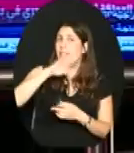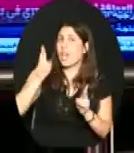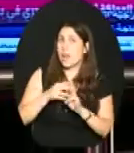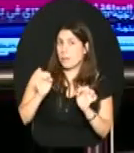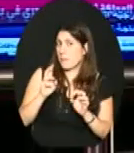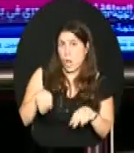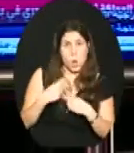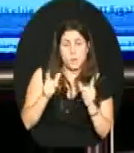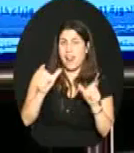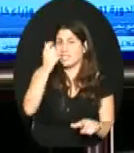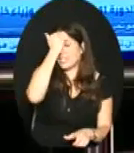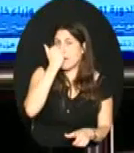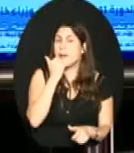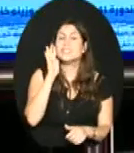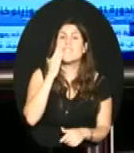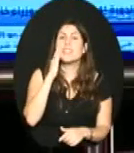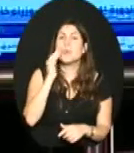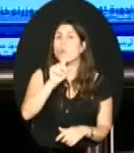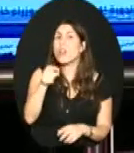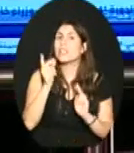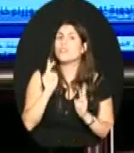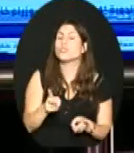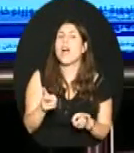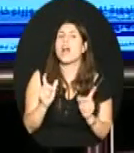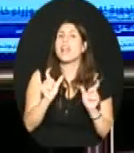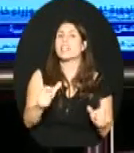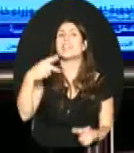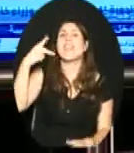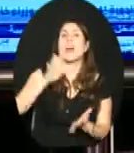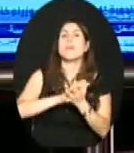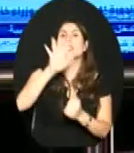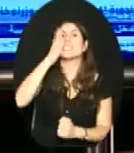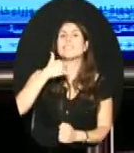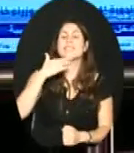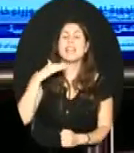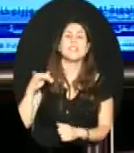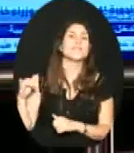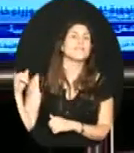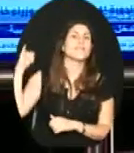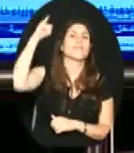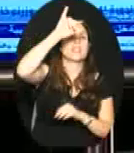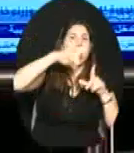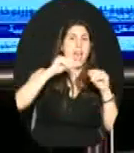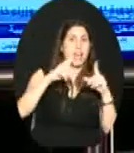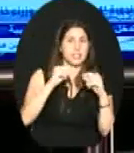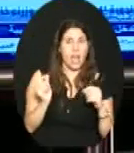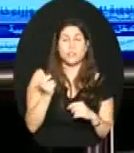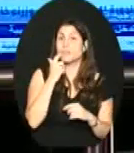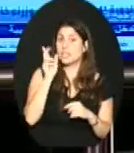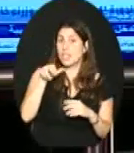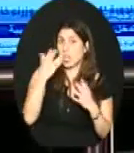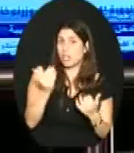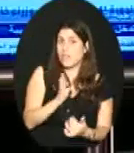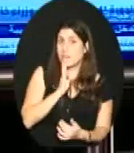את חמאס בפייסבוק, אולי אפשר לרסן את ה-F-15 הישראלי בשמי רצועת עזה. כלומר, יש לו כרגע